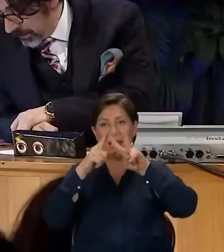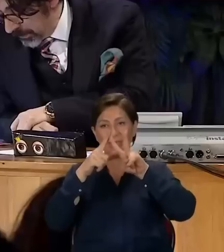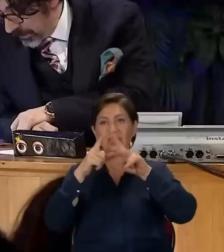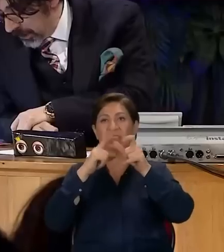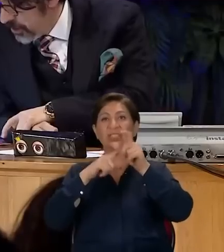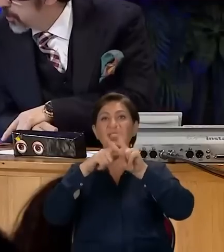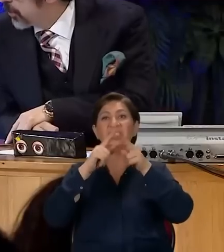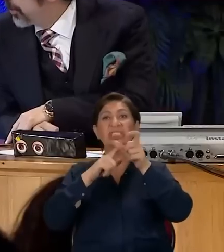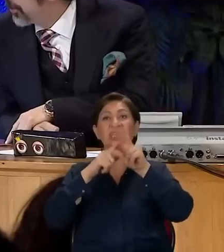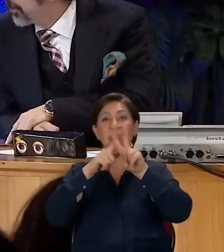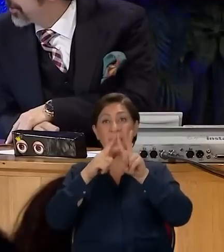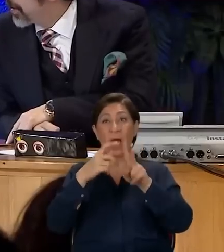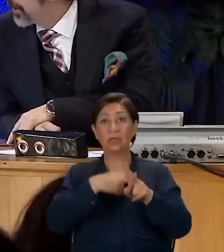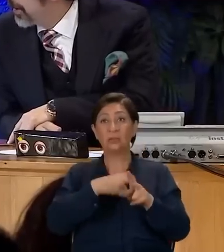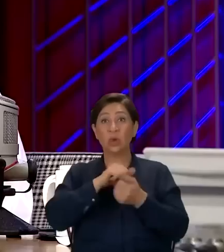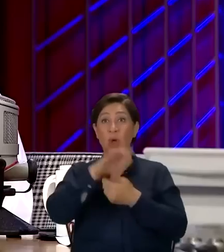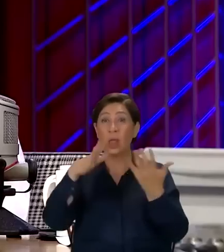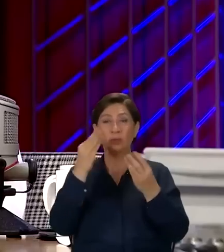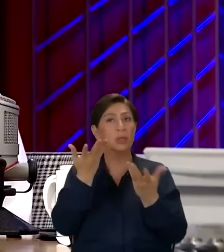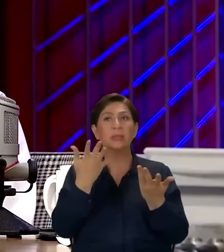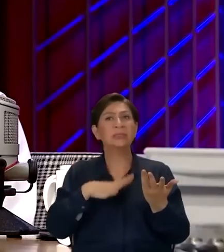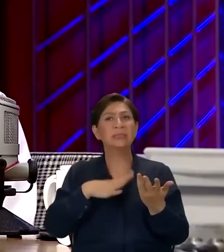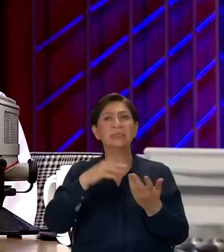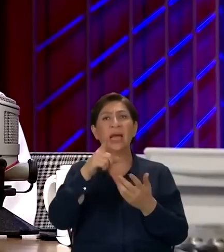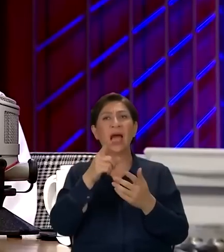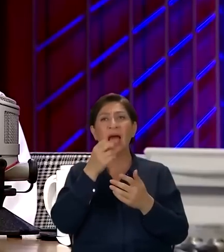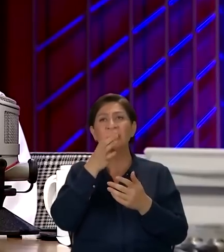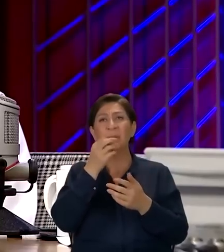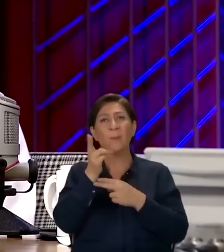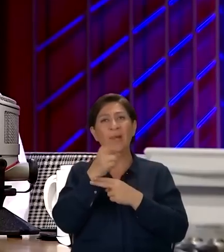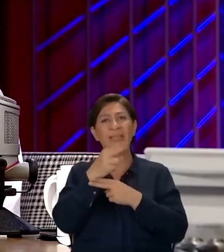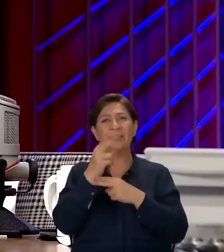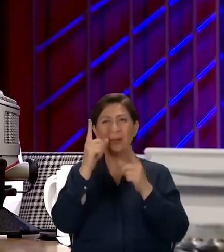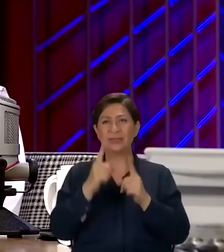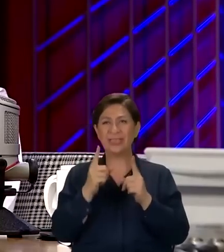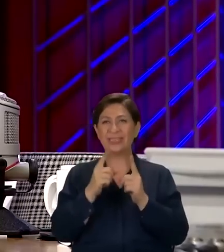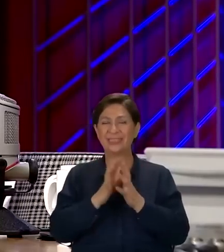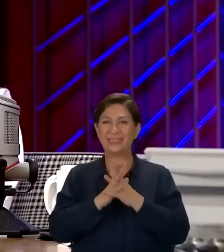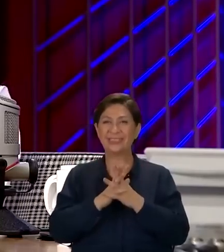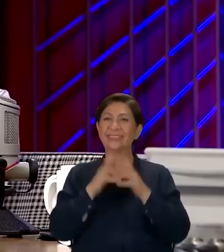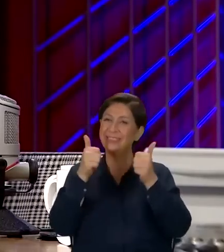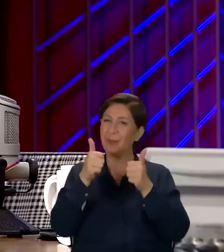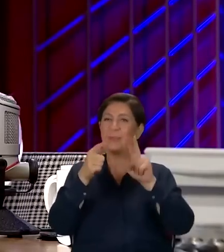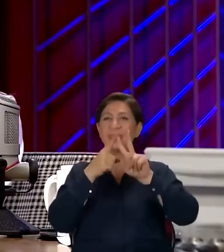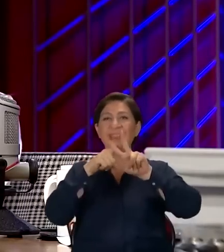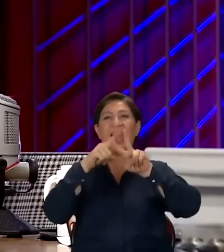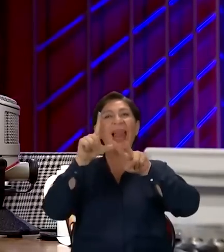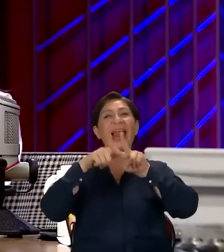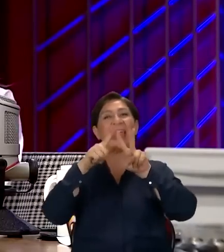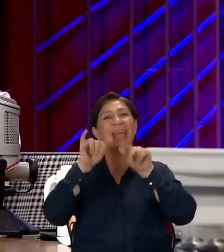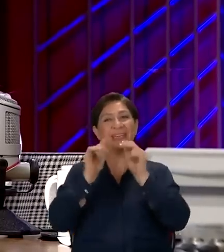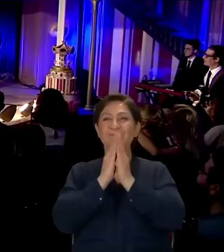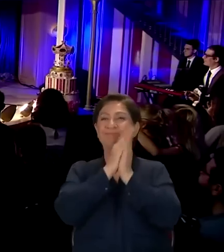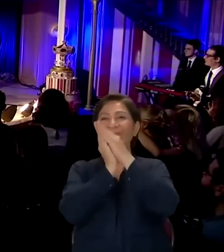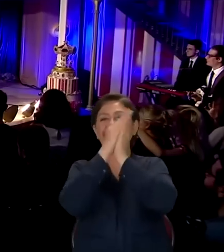Sonuncusu Aşkımız Olay olacak. Aşkımız onu mu? Bilmem, siz ne isterseniz. Acemi balık da bize. Önce acemi balığı söyle. O zaman Nalan hareketi yapalım. Evet,